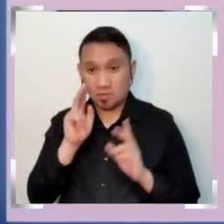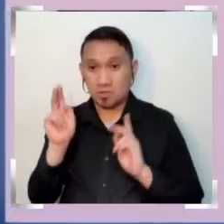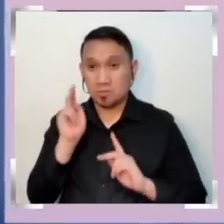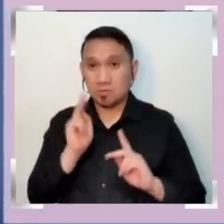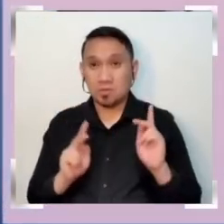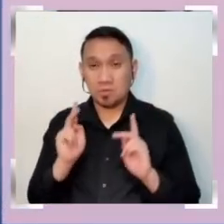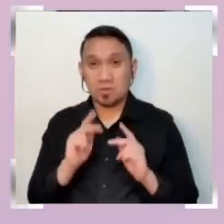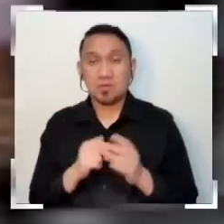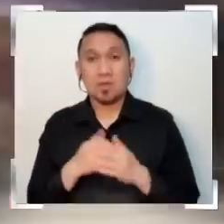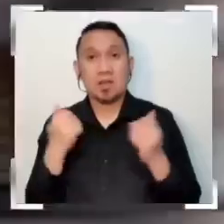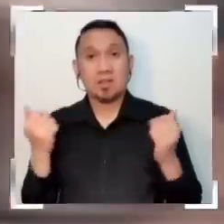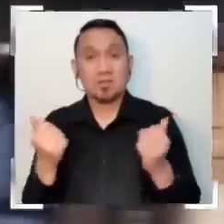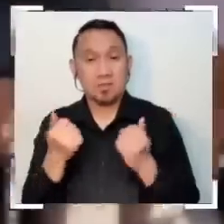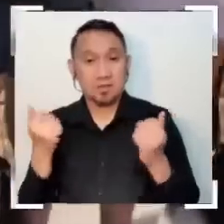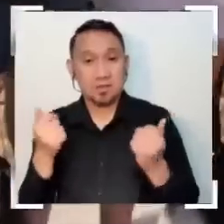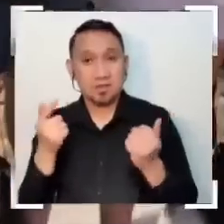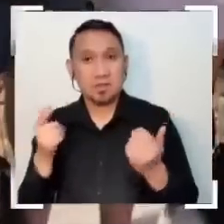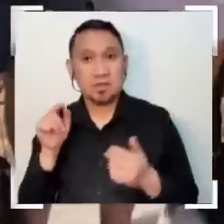nilang Take 2.